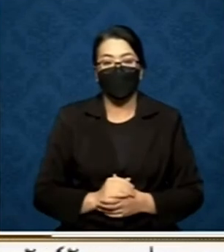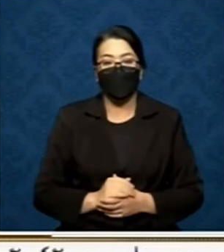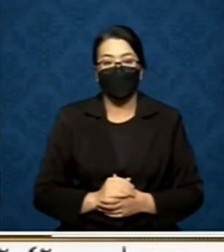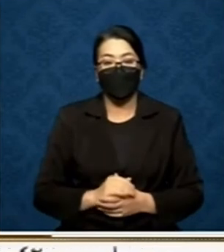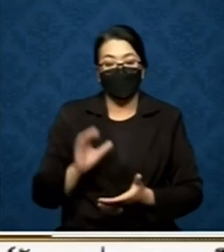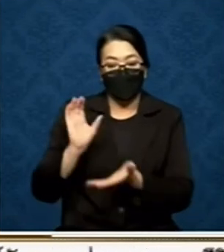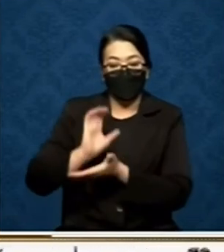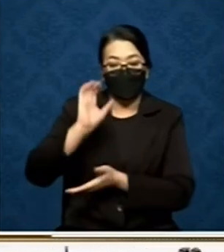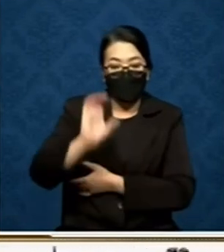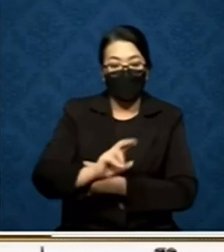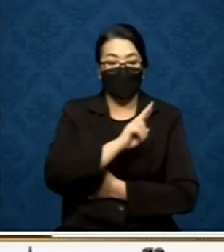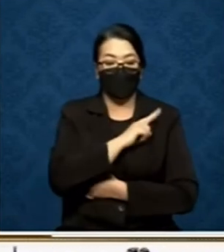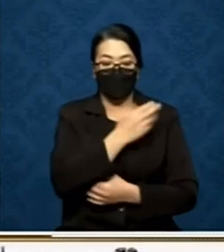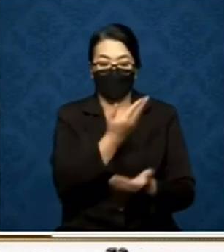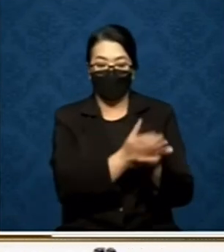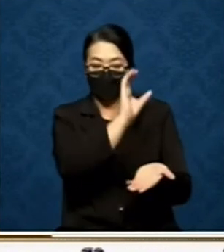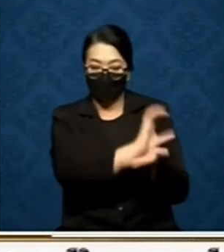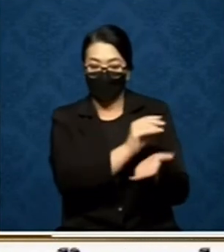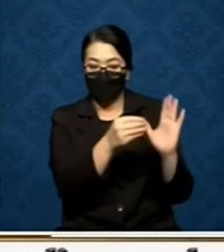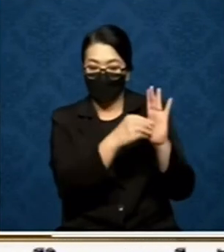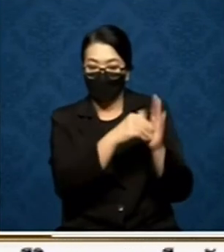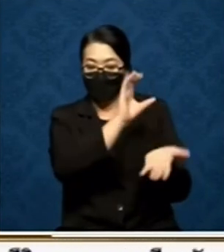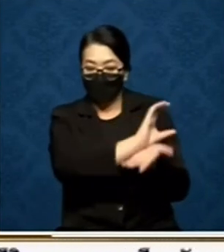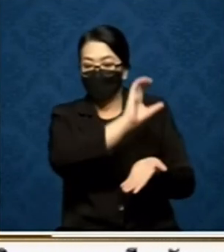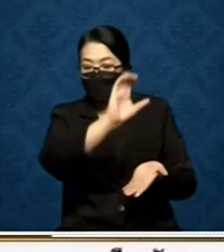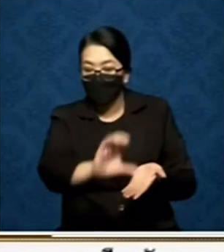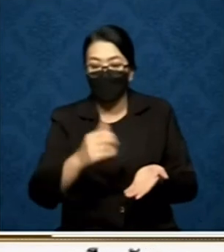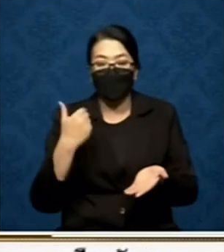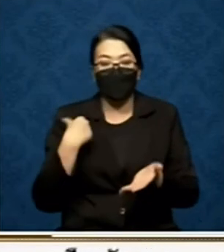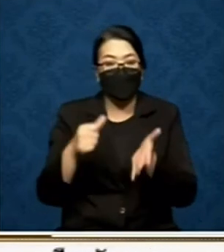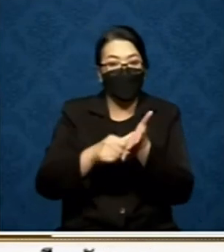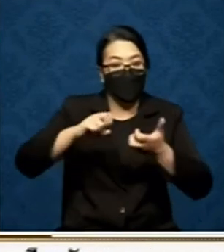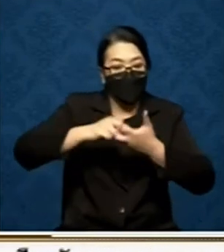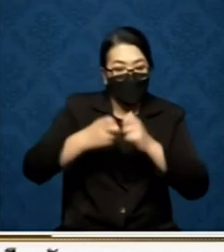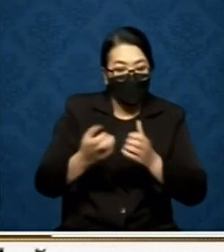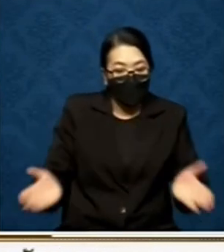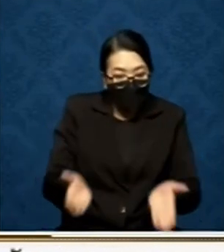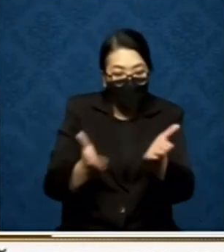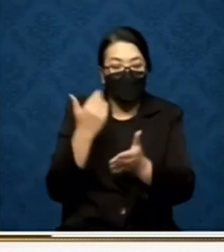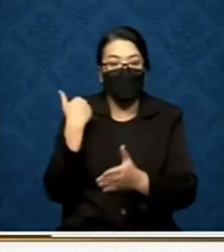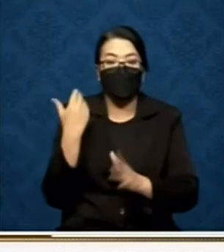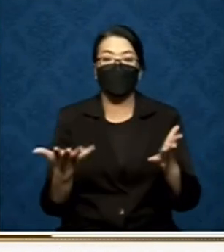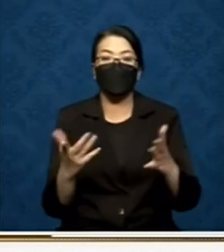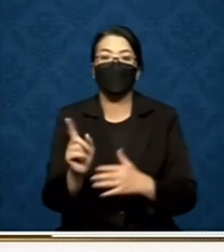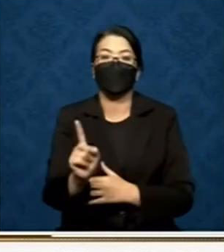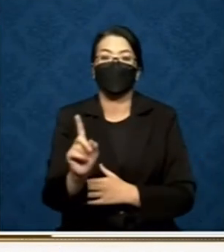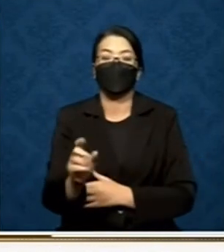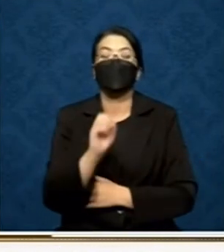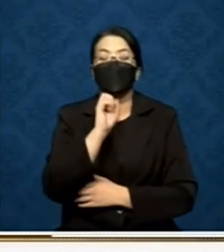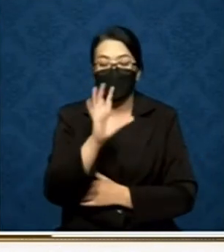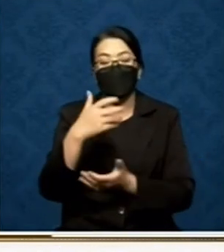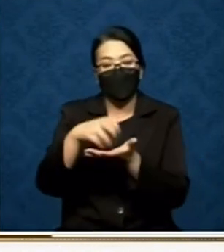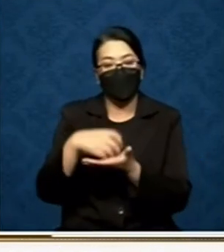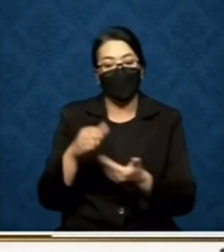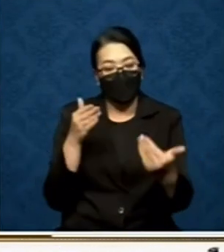ยอัลงบประมาณที่มีอยู่ของกรุงเทพฯเนี่ยมาช่วยสัดส่วนในการแก้ปัญหาก็ร้อนให้กับพี่น้องชนโดยเฉพาะเรื่องของโควิช 1